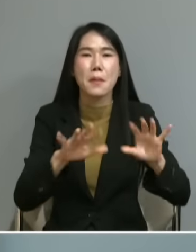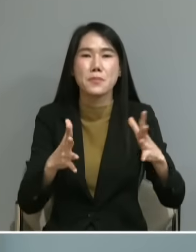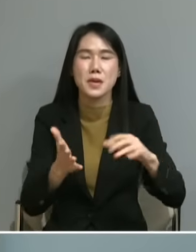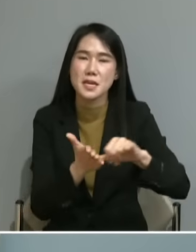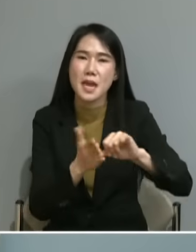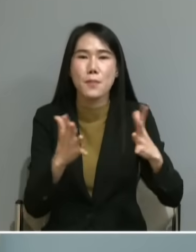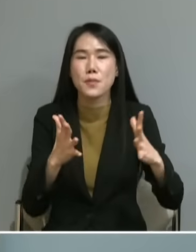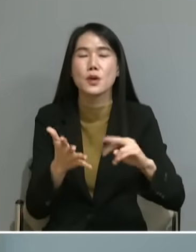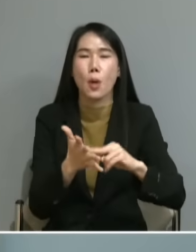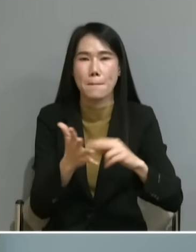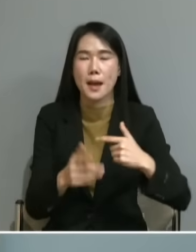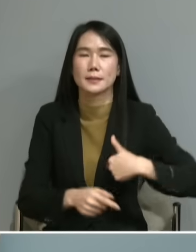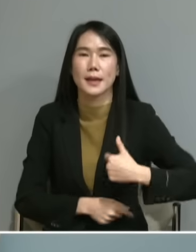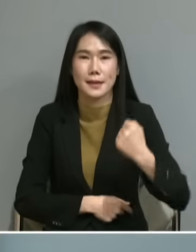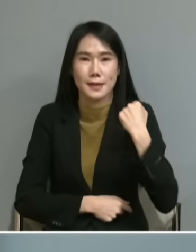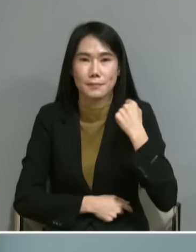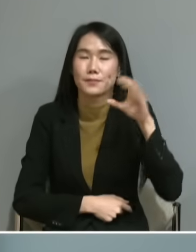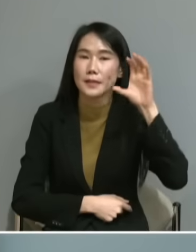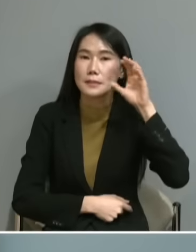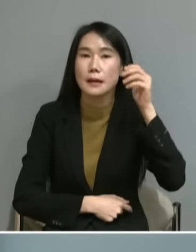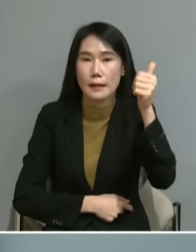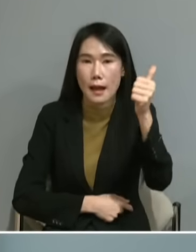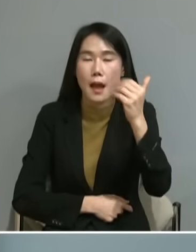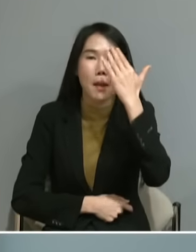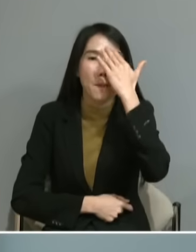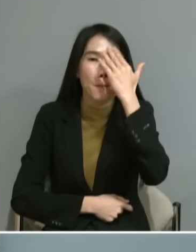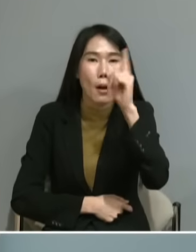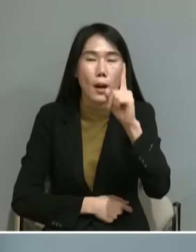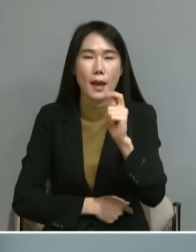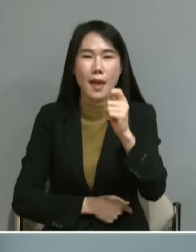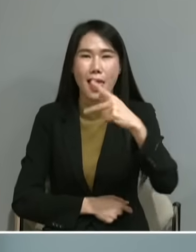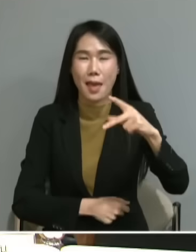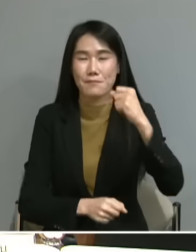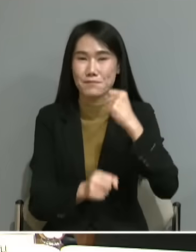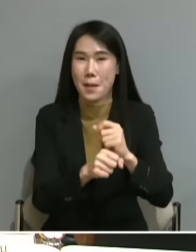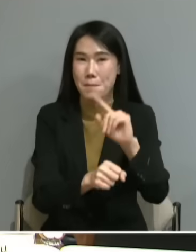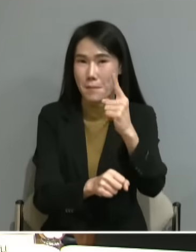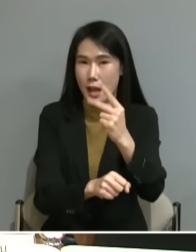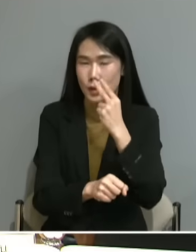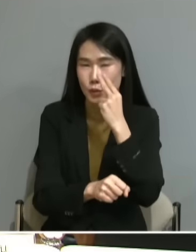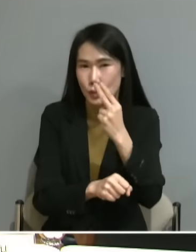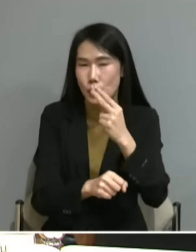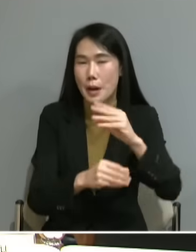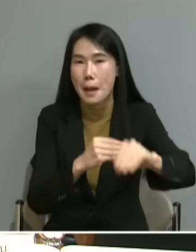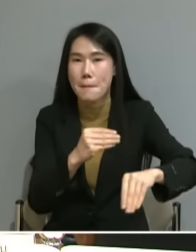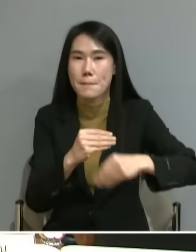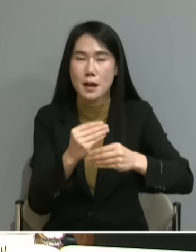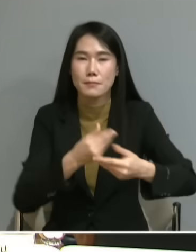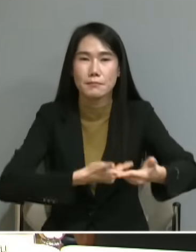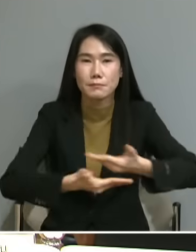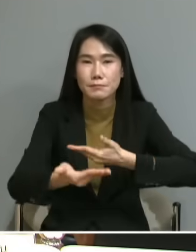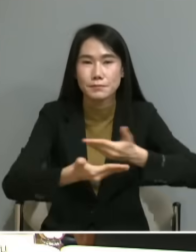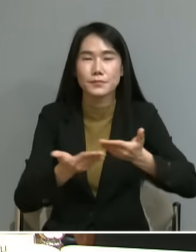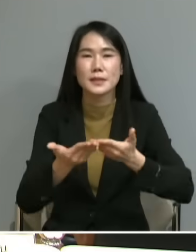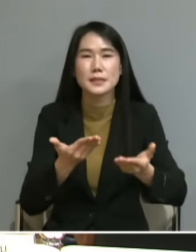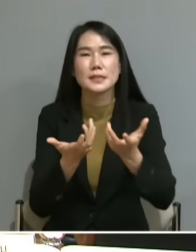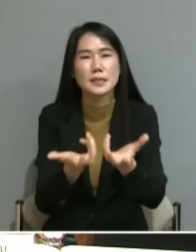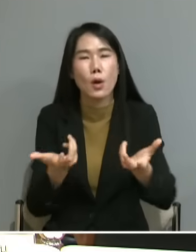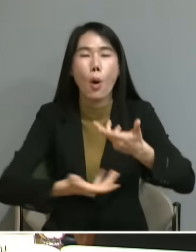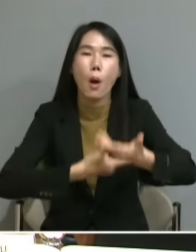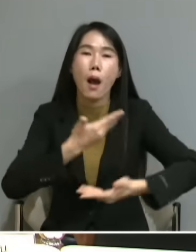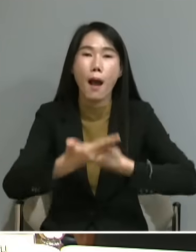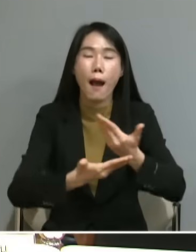นะครับเราจะใช้ตัวแอปพลิเคชันที่พัฒนามานะครับในการที่จะแลกเปลี่ยนซื้อขายเนี่ยโดยมอบหม